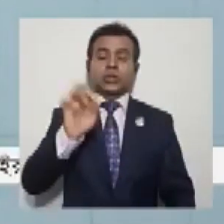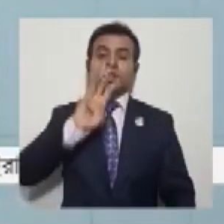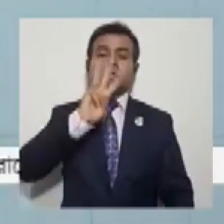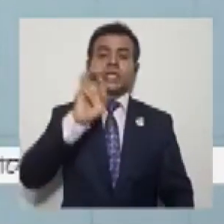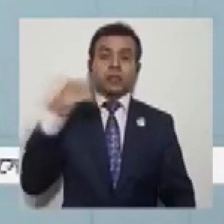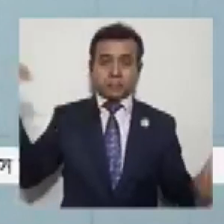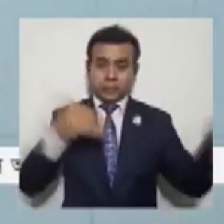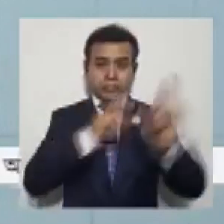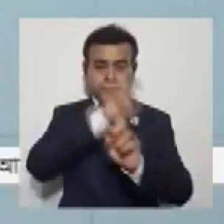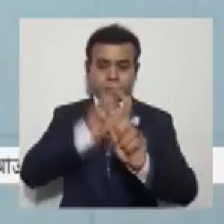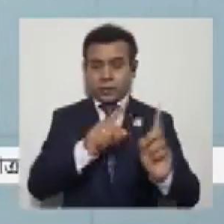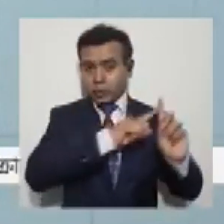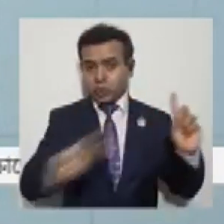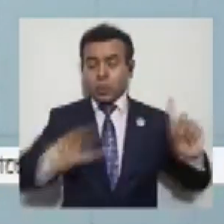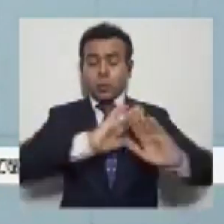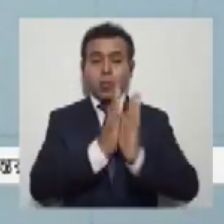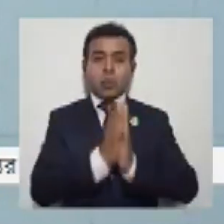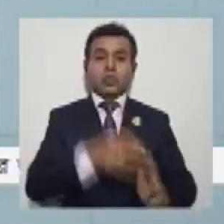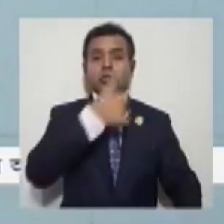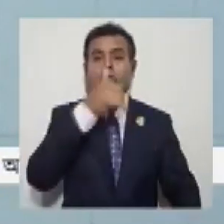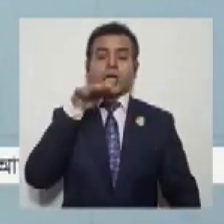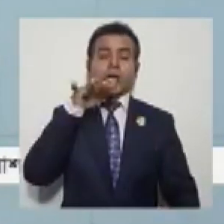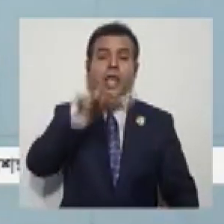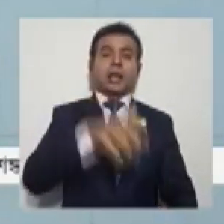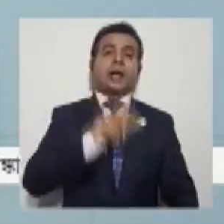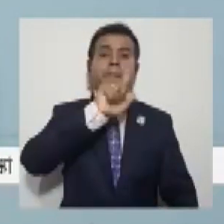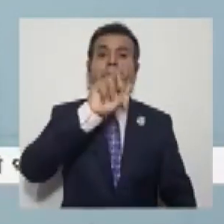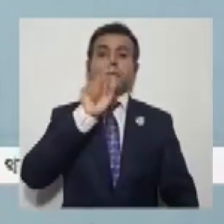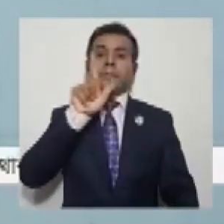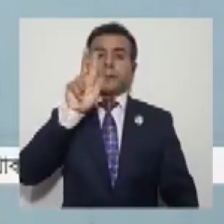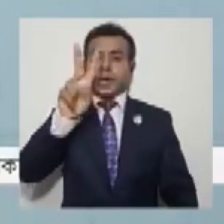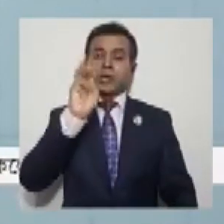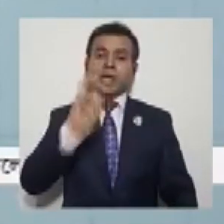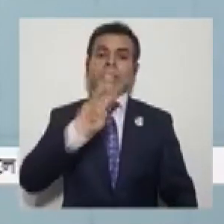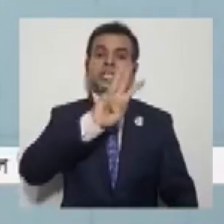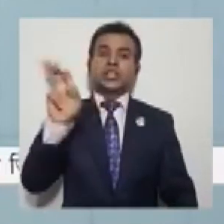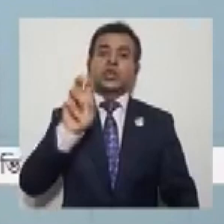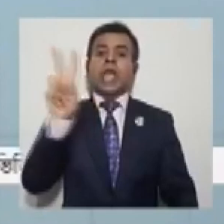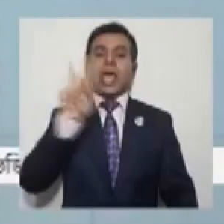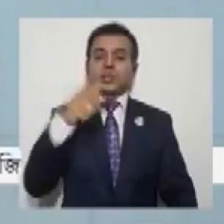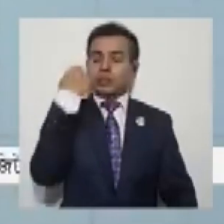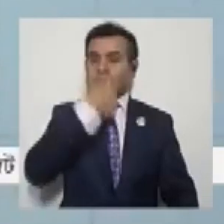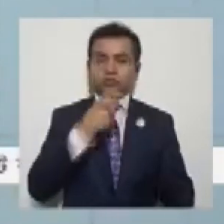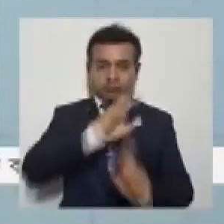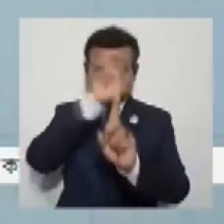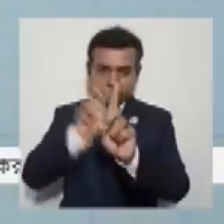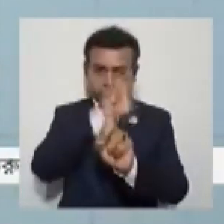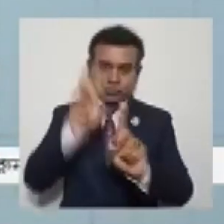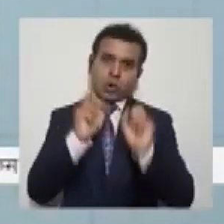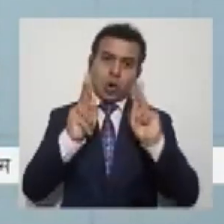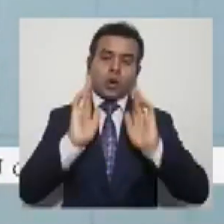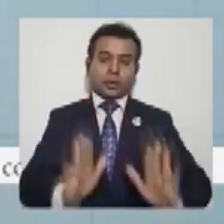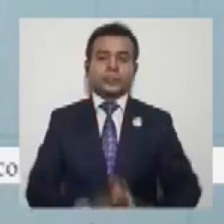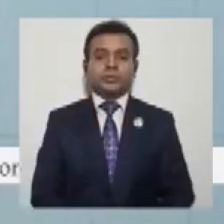নিয়মিতভাবে আমরা স্বাস্থ্য পরামর্শ দিয়ে থাকি এবং পত্রিকায়ও প্রকাশ করে থাকি যে আপনারা কিভাবে স্বাস্থ্যবিধি মেনে চলবেন। আজকেও আবারও